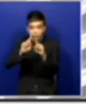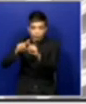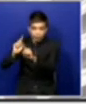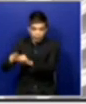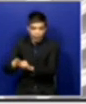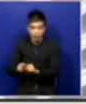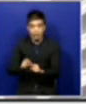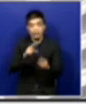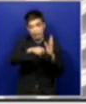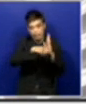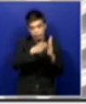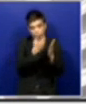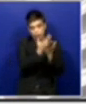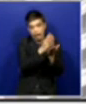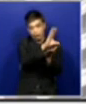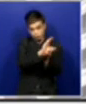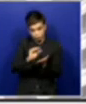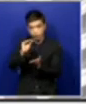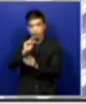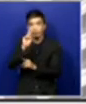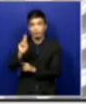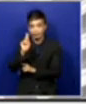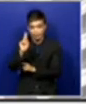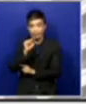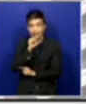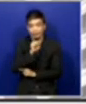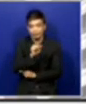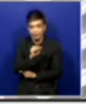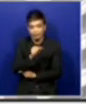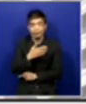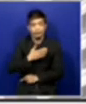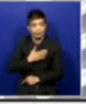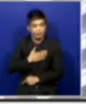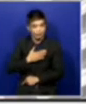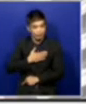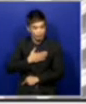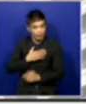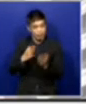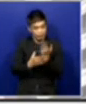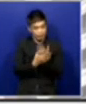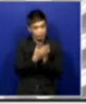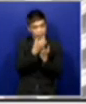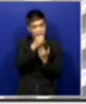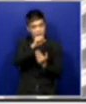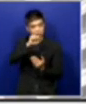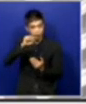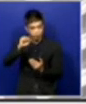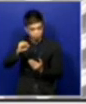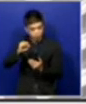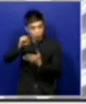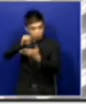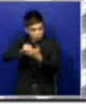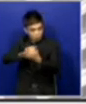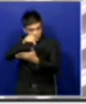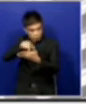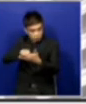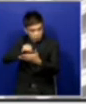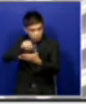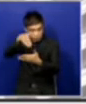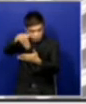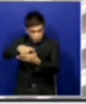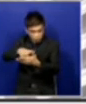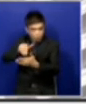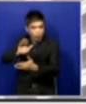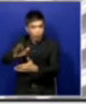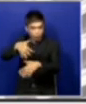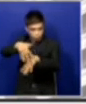88,000 ล้านท่านประธานครับเราเป็นสภาที่มาจากการเลือกตั้งของพี่น้องประชาชนในร